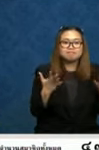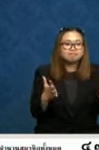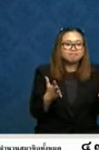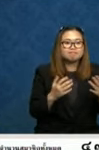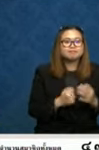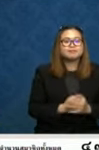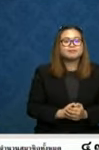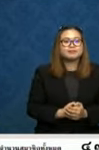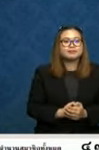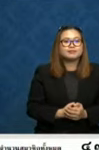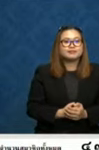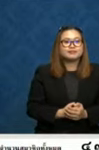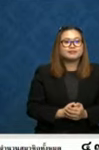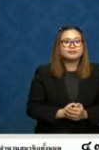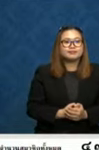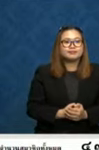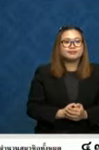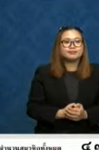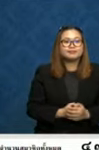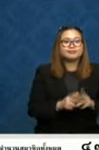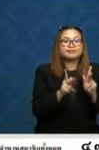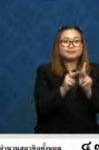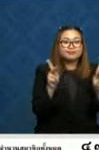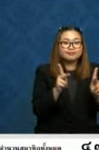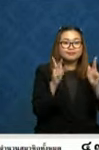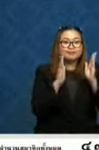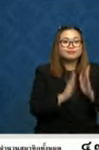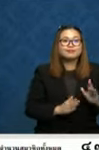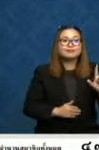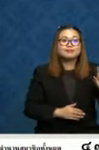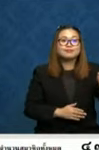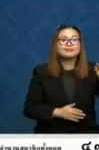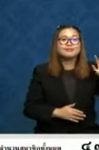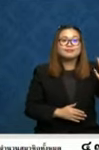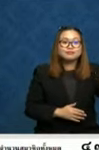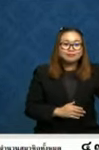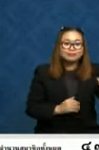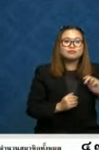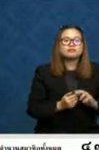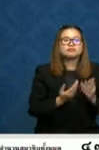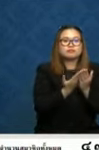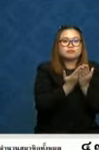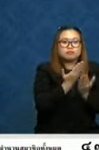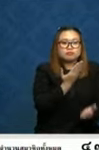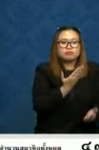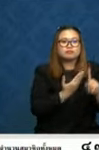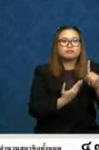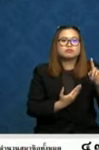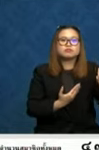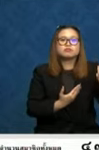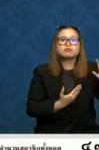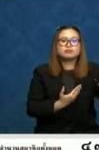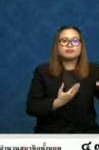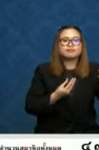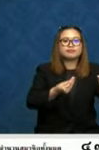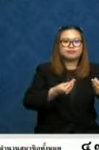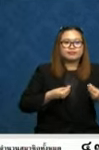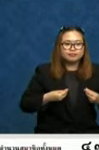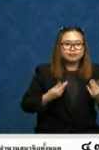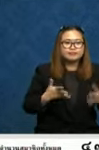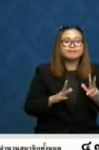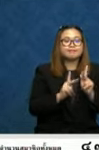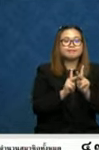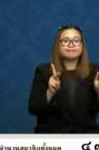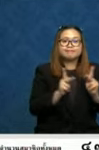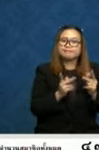103ข้อของกรรมาธิการ20คนค่ะที่ควรจะได้รับเอกสาร103ฉบับ กลับไม่ได้รับเลยค่ะทำให้กรรมาธิการไม่สาม